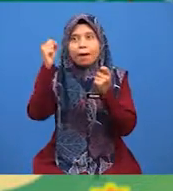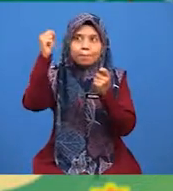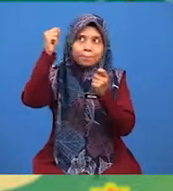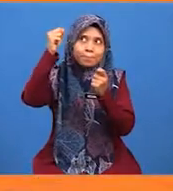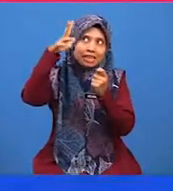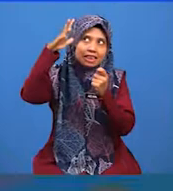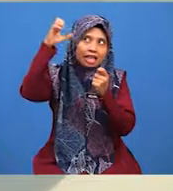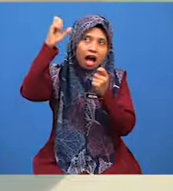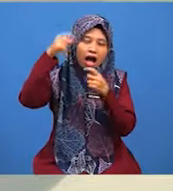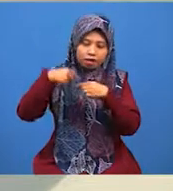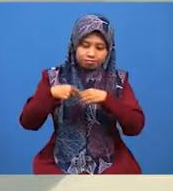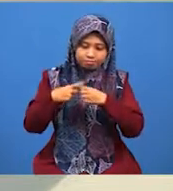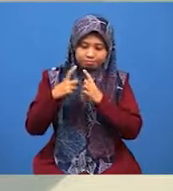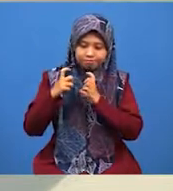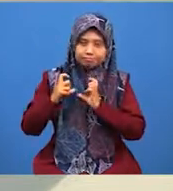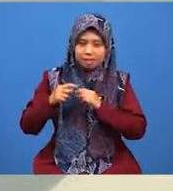Hati.